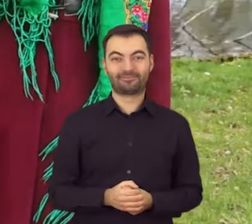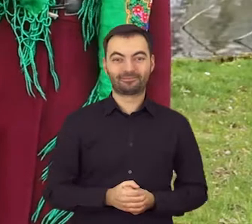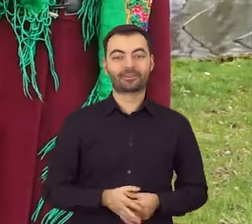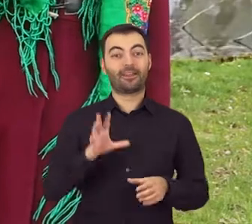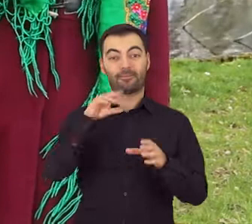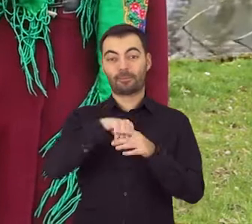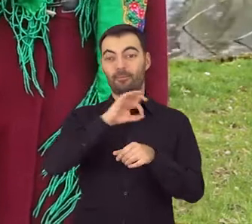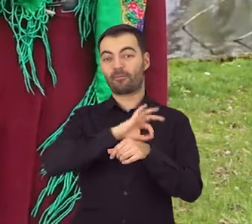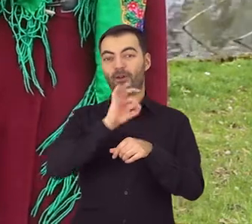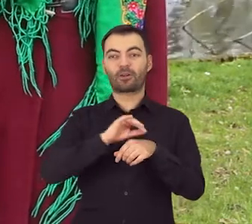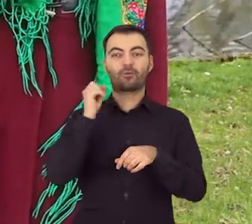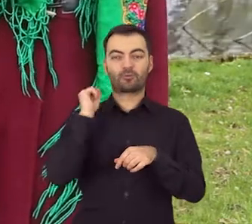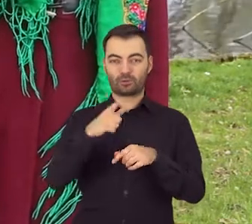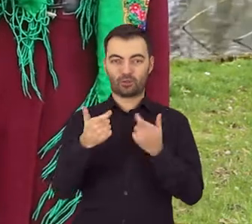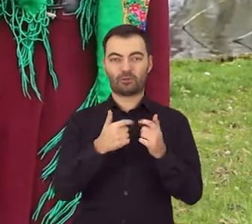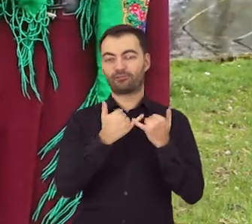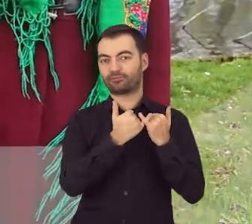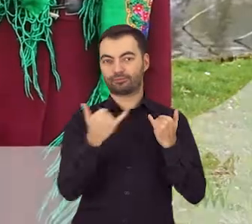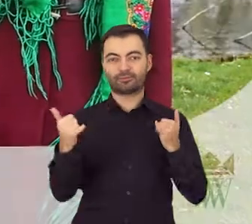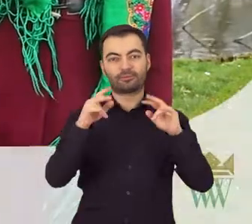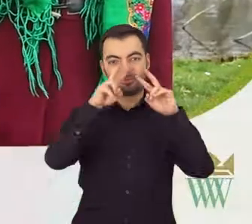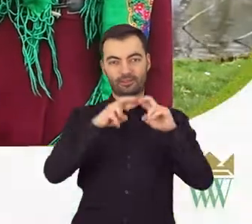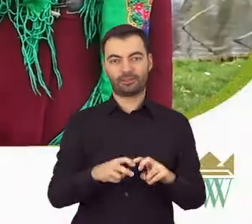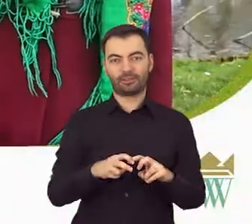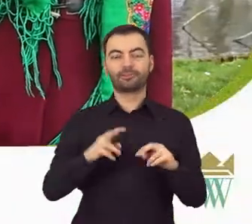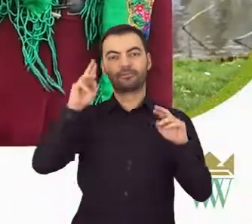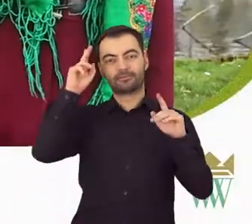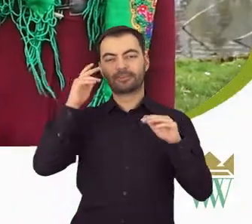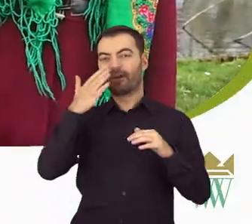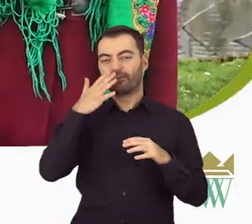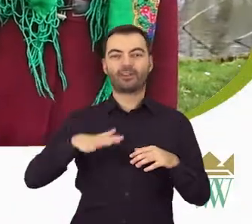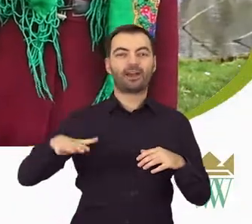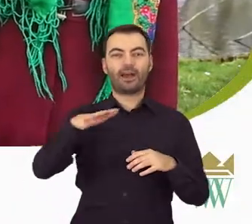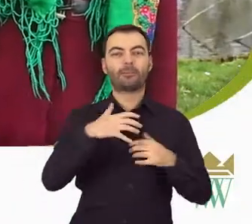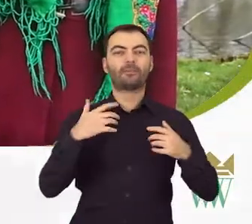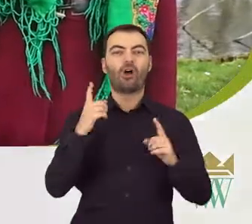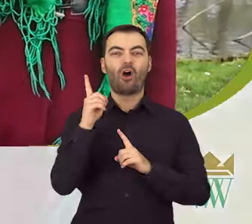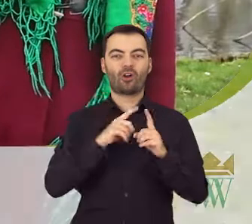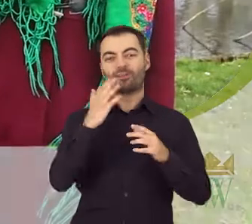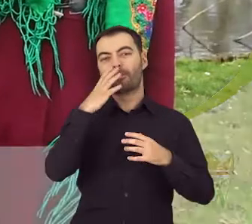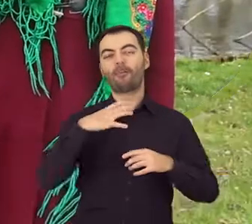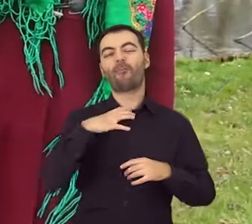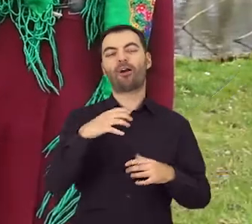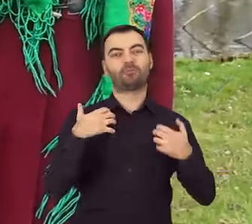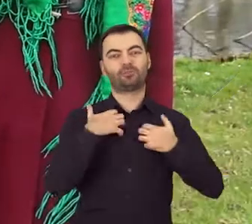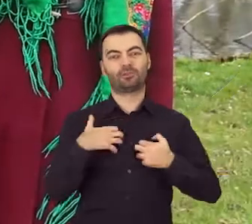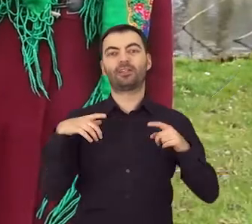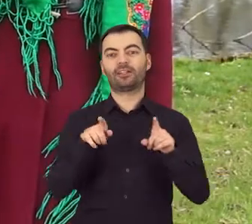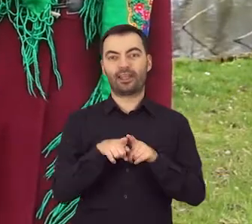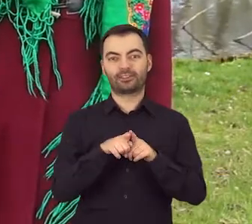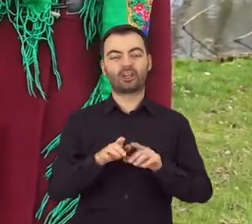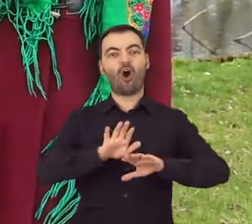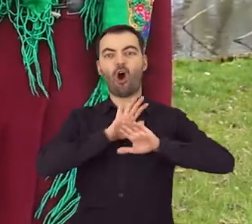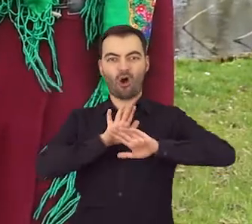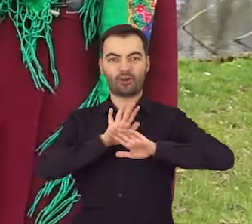W ramach projektu prowadzone były różnorodne badania mające na celu poznanie bogactwa przyrodniczego ogrodów, jak również działania w zakresie